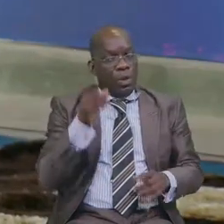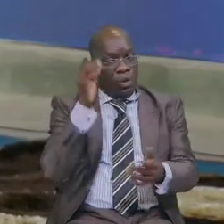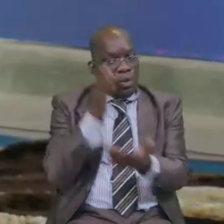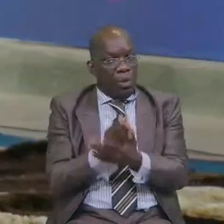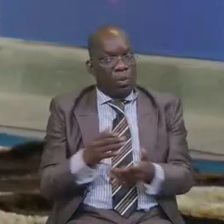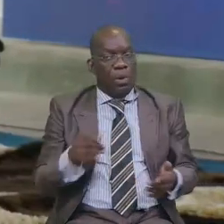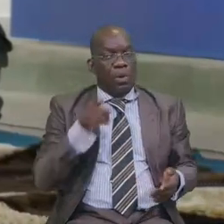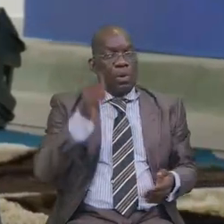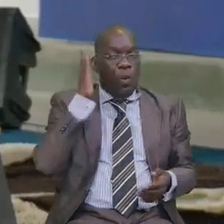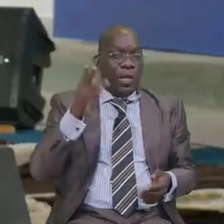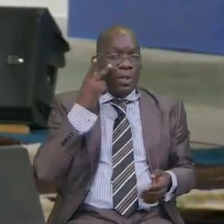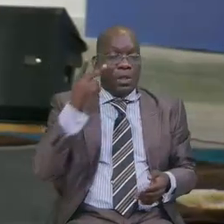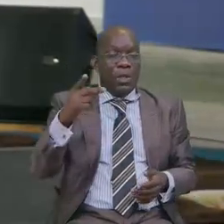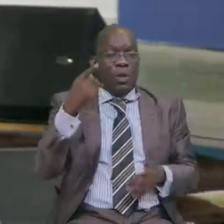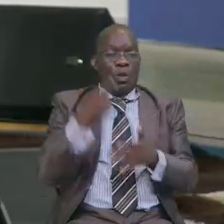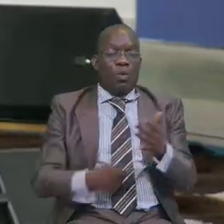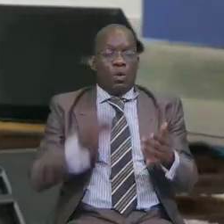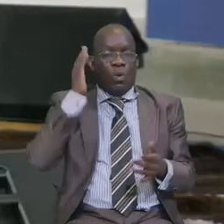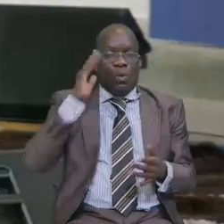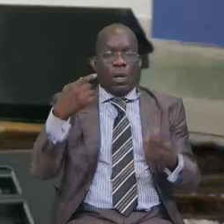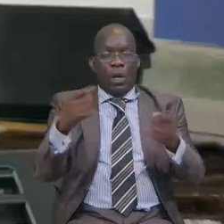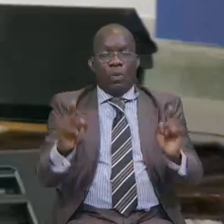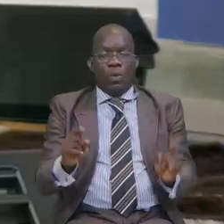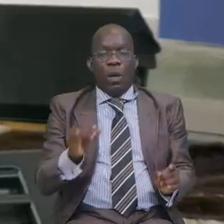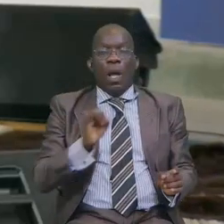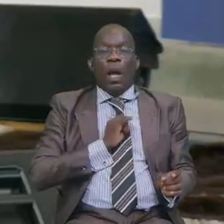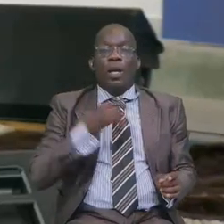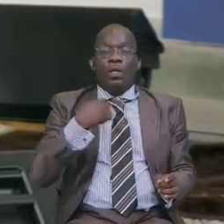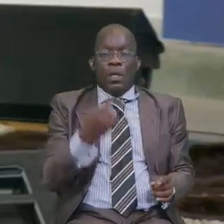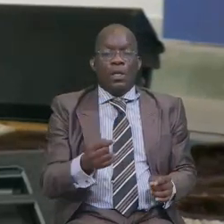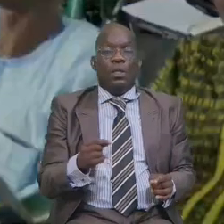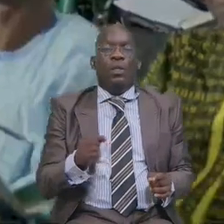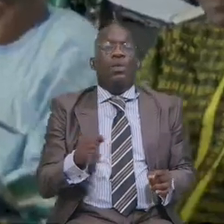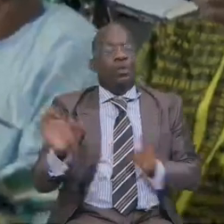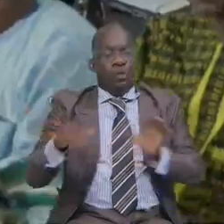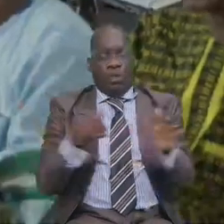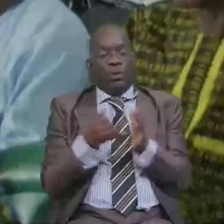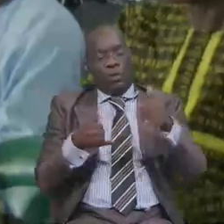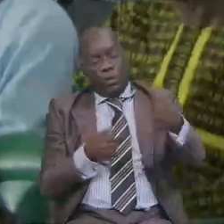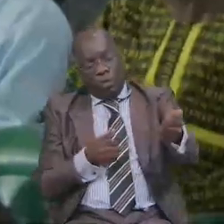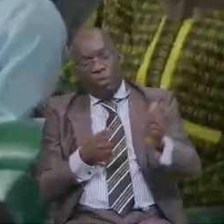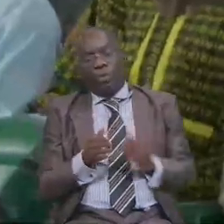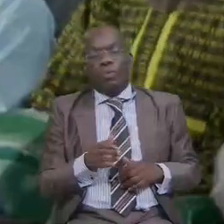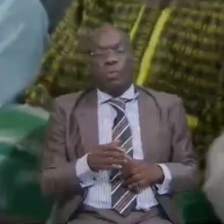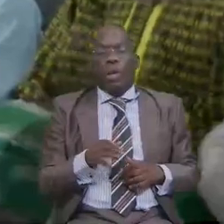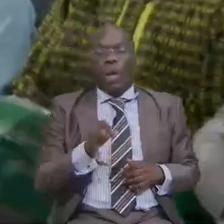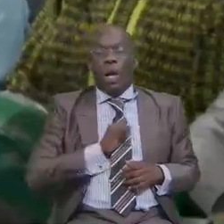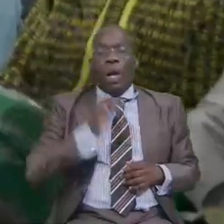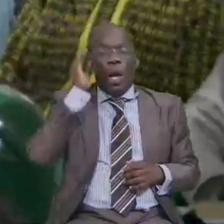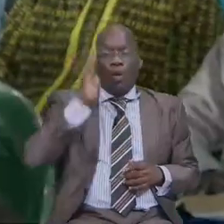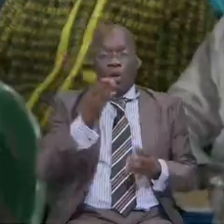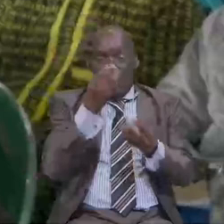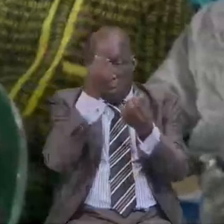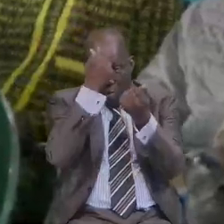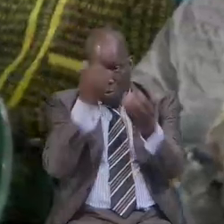Tu verras ce qui va arriver. J'ai dit aussi, allez-y. Je vais obéir à Dieu plutôt qu'aux